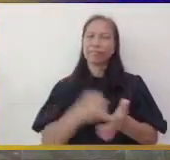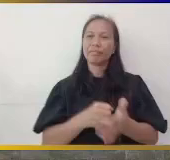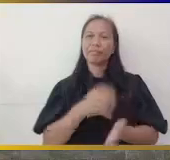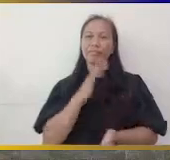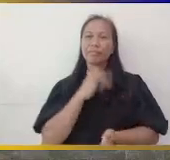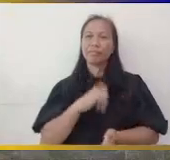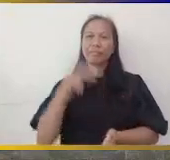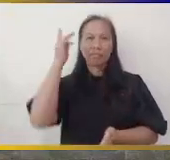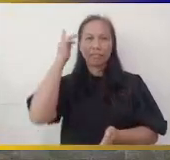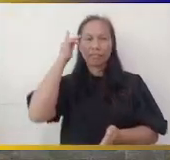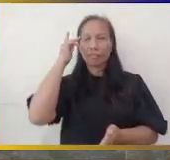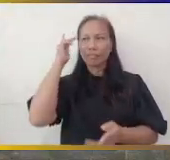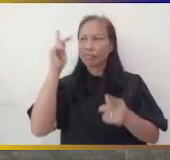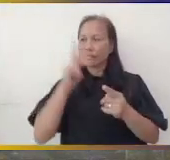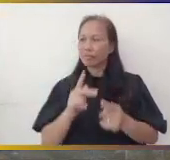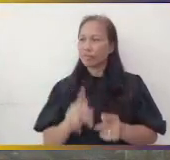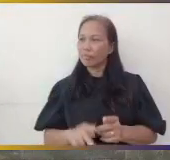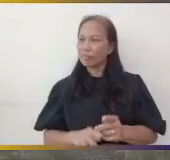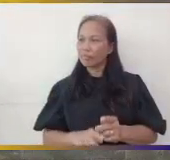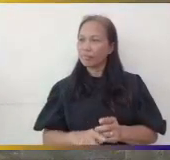o openly pu